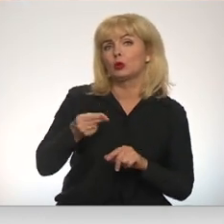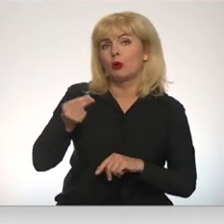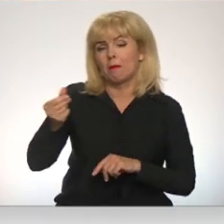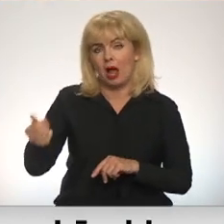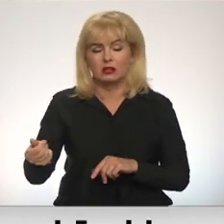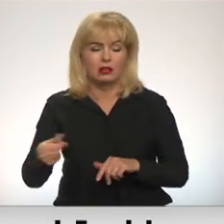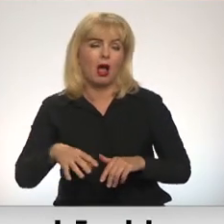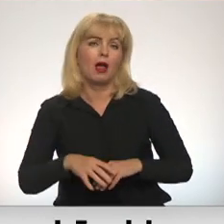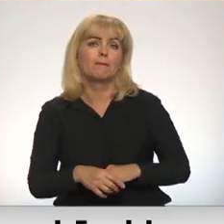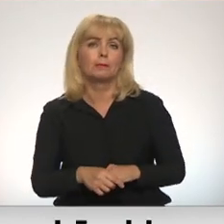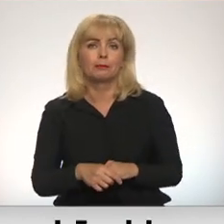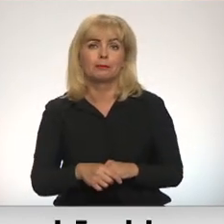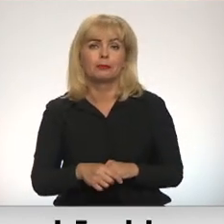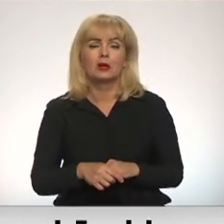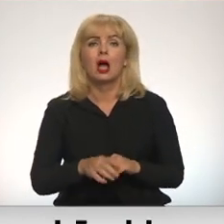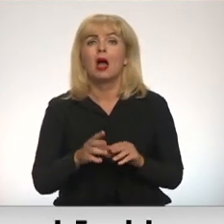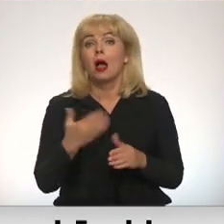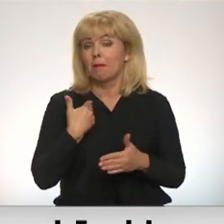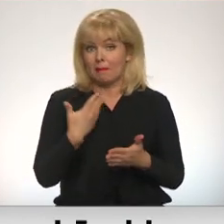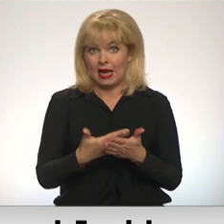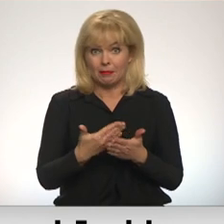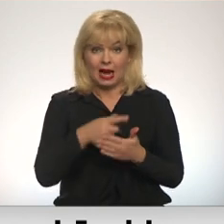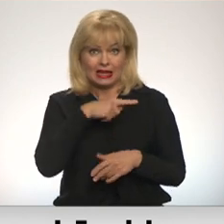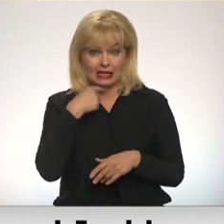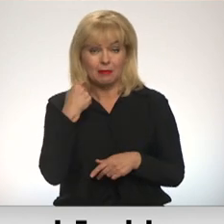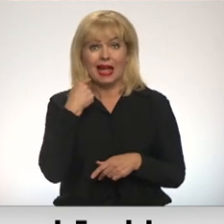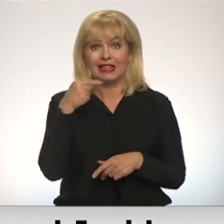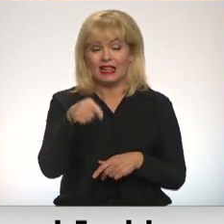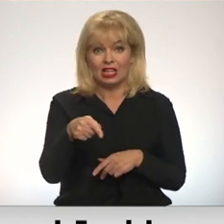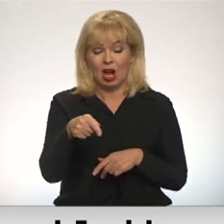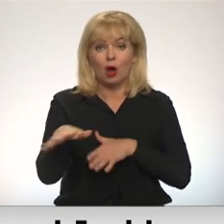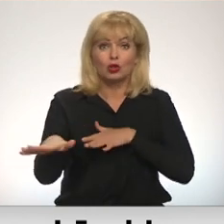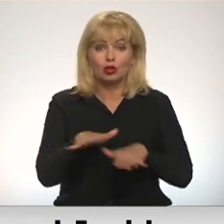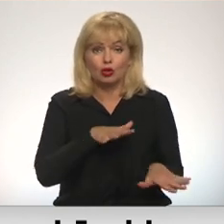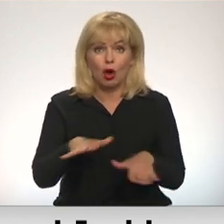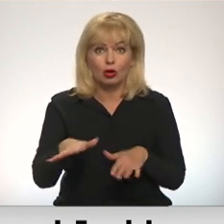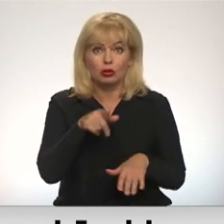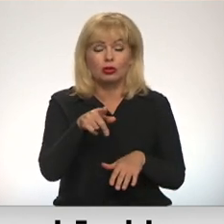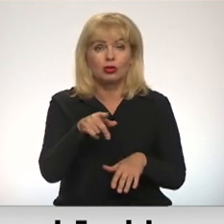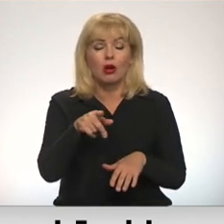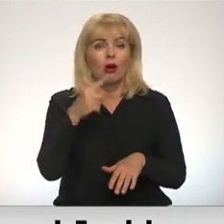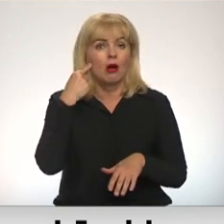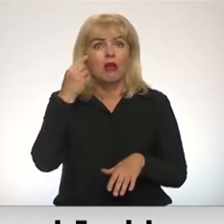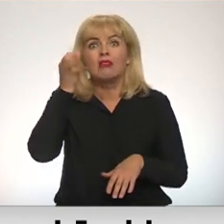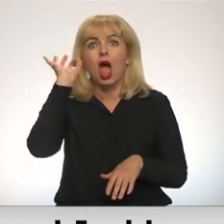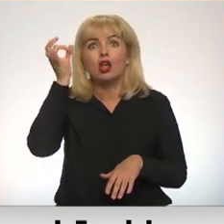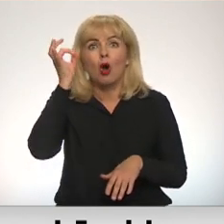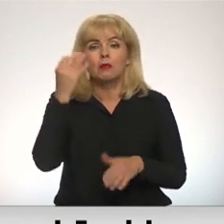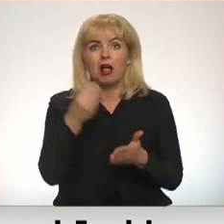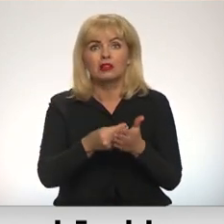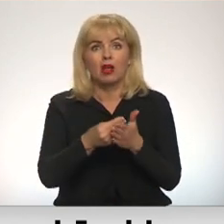veidā. Sagiet, kā vispār? Nu, piemēram, mēs it kā gribētu Rīgā uztaisīt. Nu, Rīgā vispār tur ir kosmos cenas, un tur nevienu iekšā nelaiž.